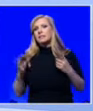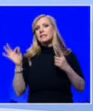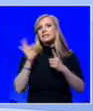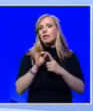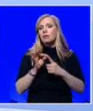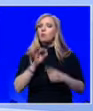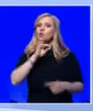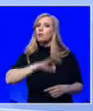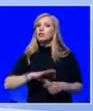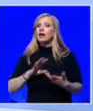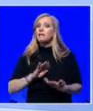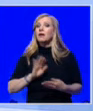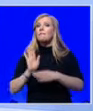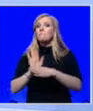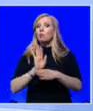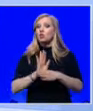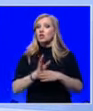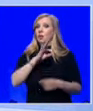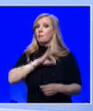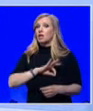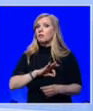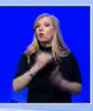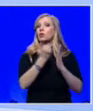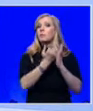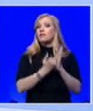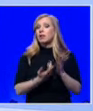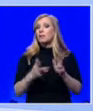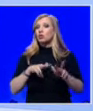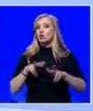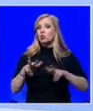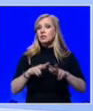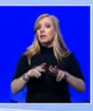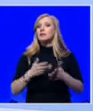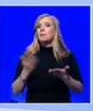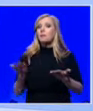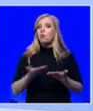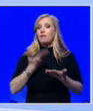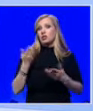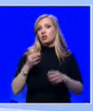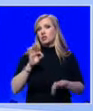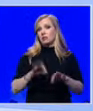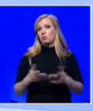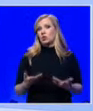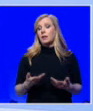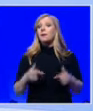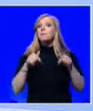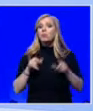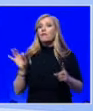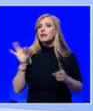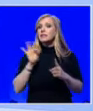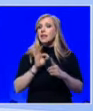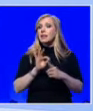получите някакъв политически дивидент от правилата, по които се организират и провеждат изборите. Това е целта на